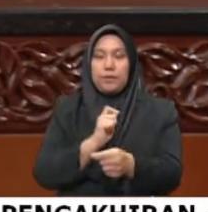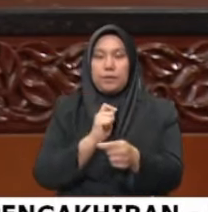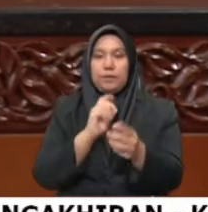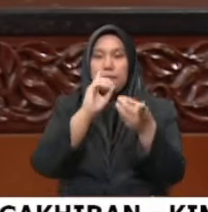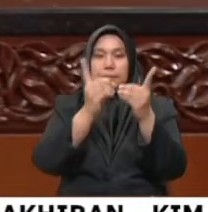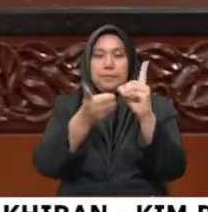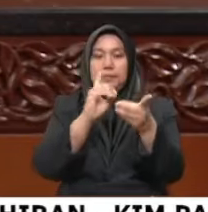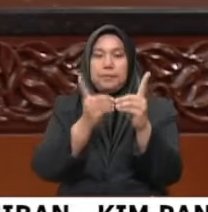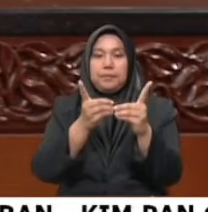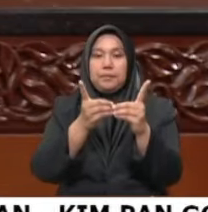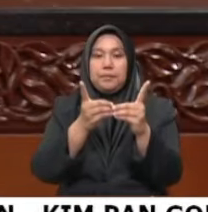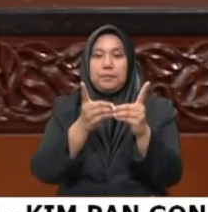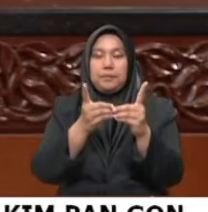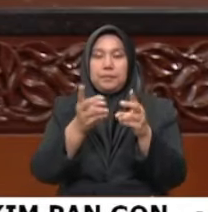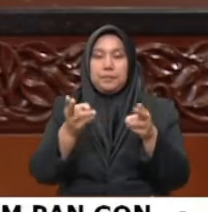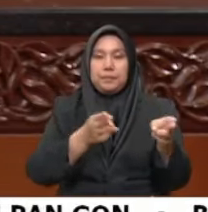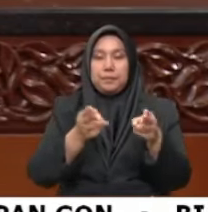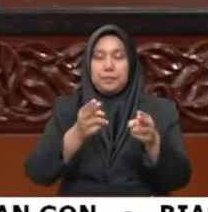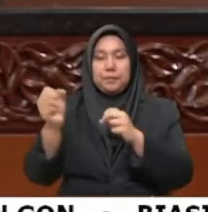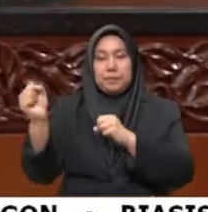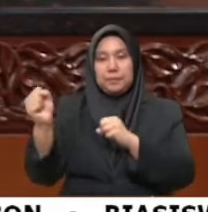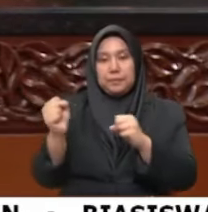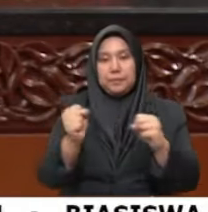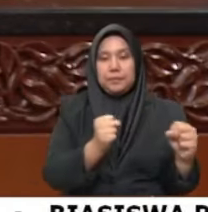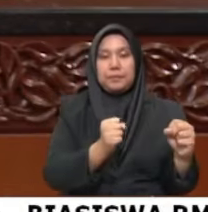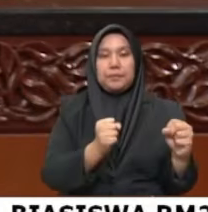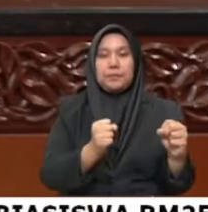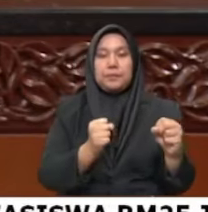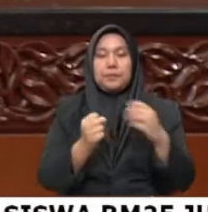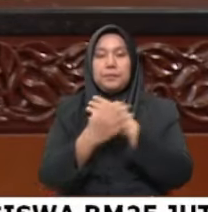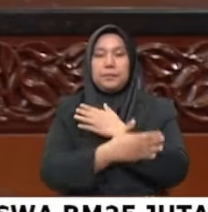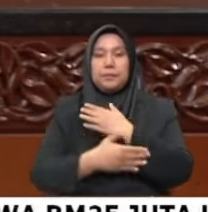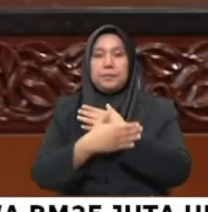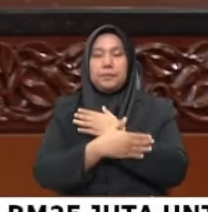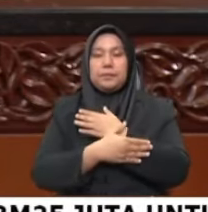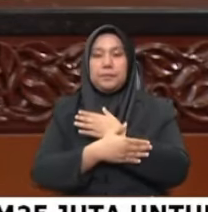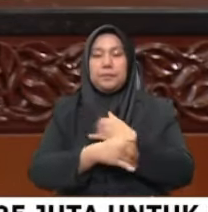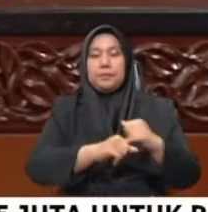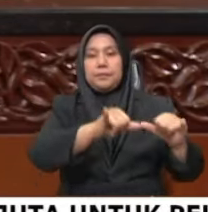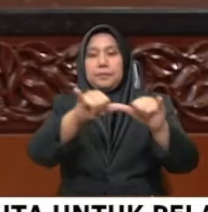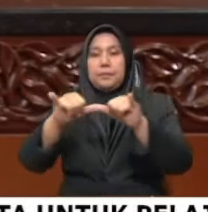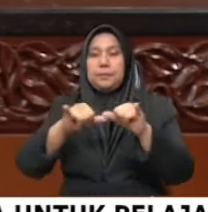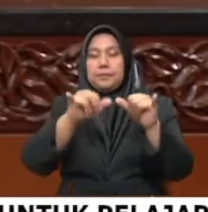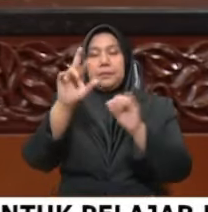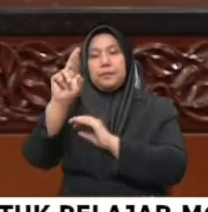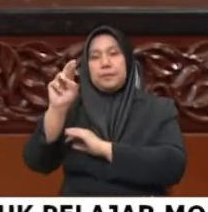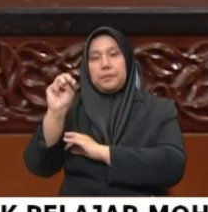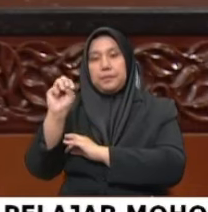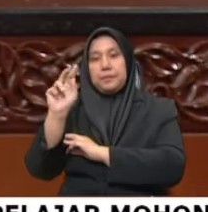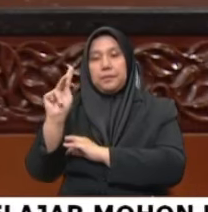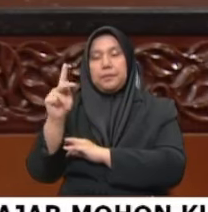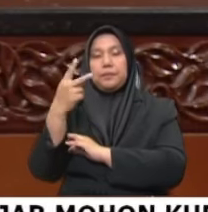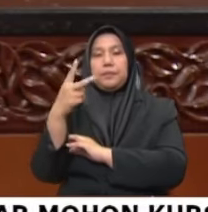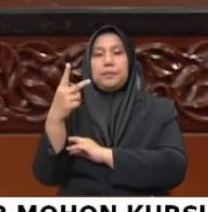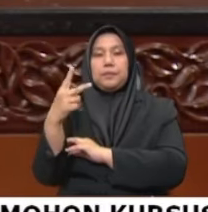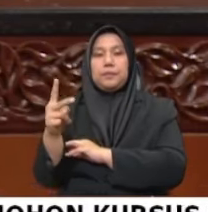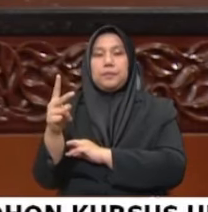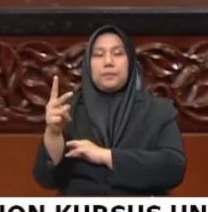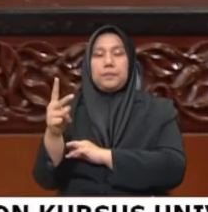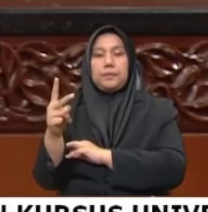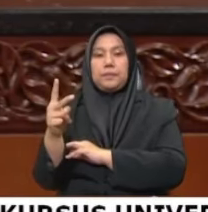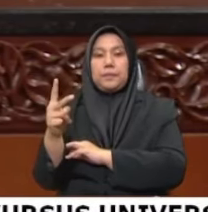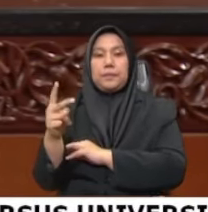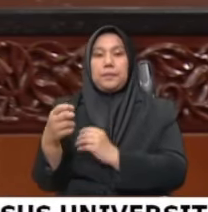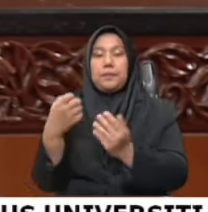pendigitalan, usaha strategik negara diselaras dengan rancangan Malaysia ke-12 dan kerangka